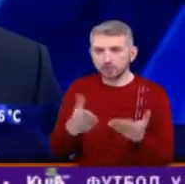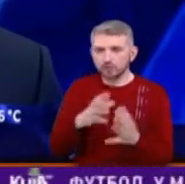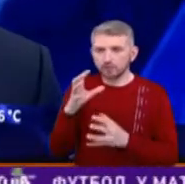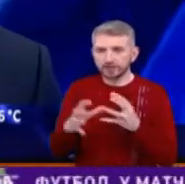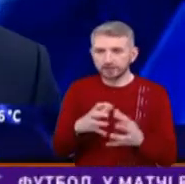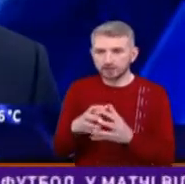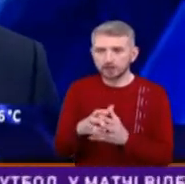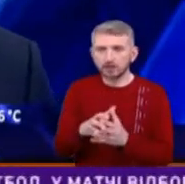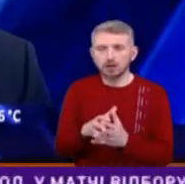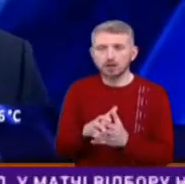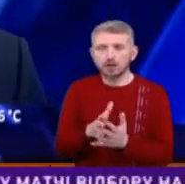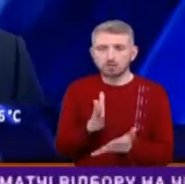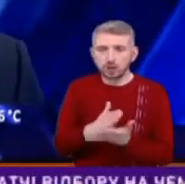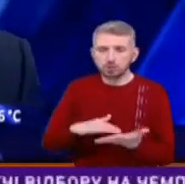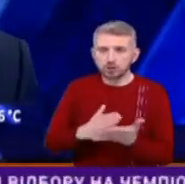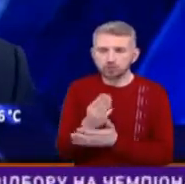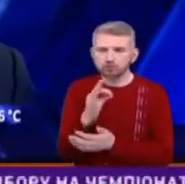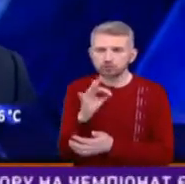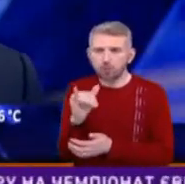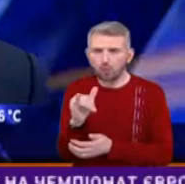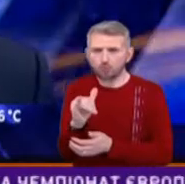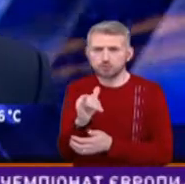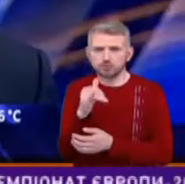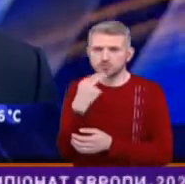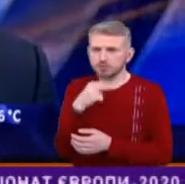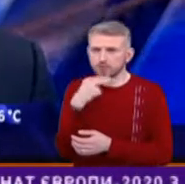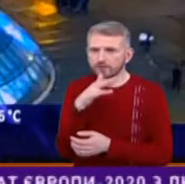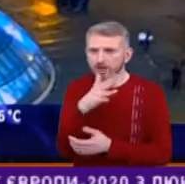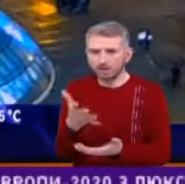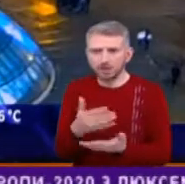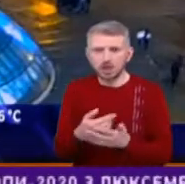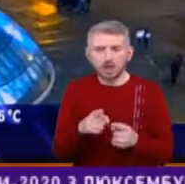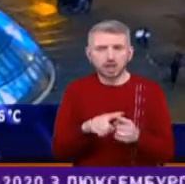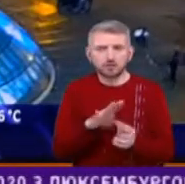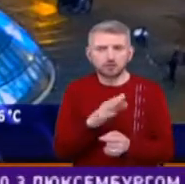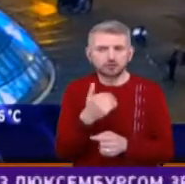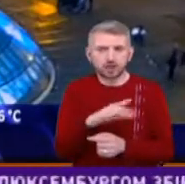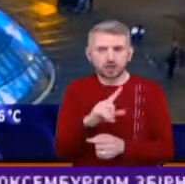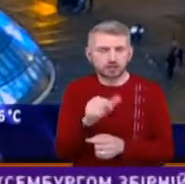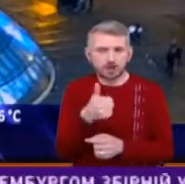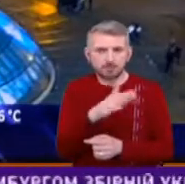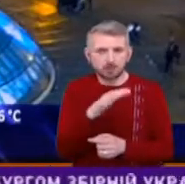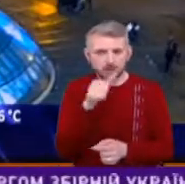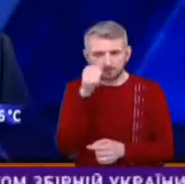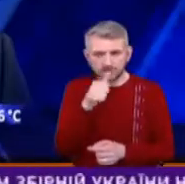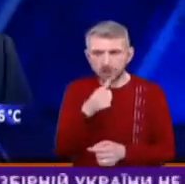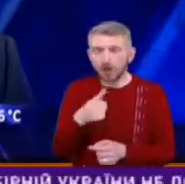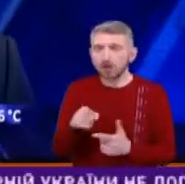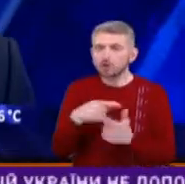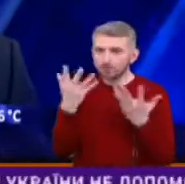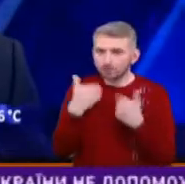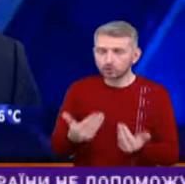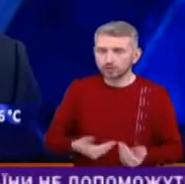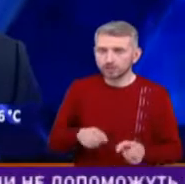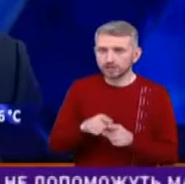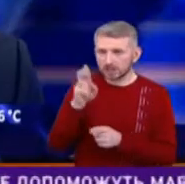в прайм-тайм мають політичне шоу, де показують різних кандидатів в форматі шоу. Це ж не перший місяць. Але мене питання, чи комфортно жити в такій країні? Оце